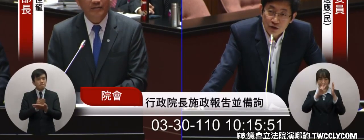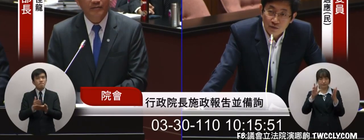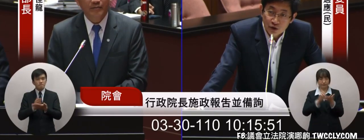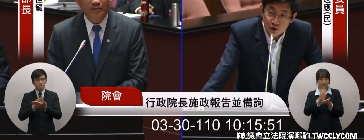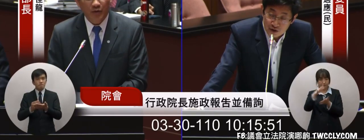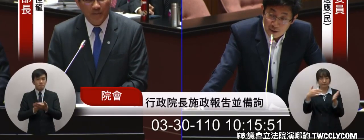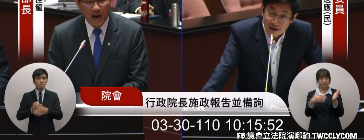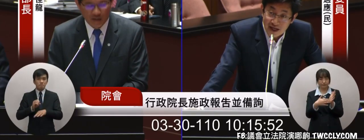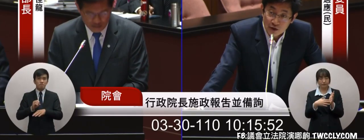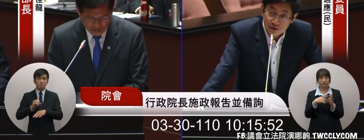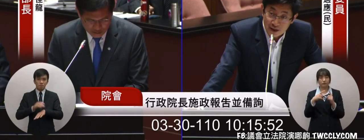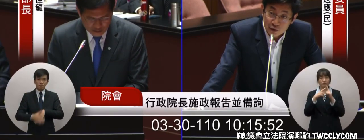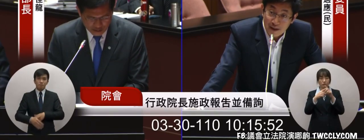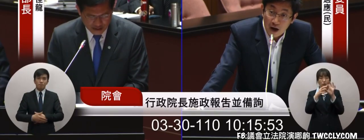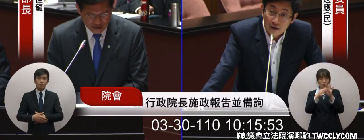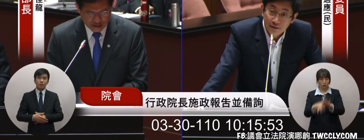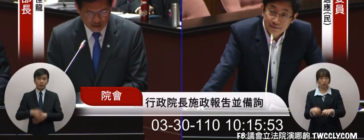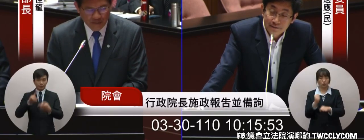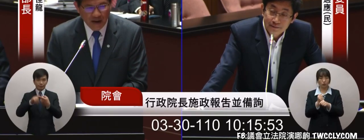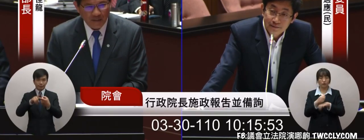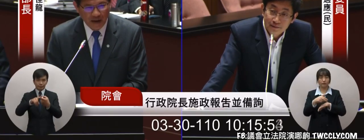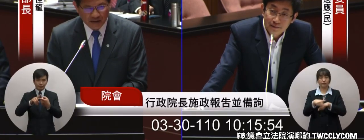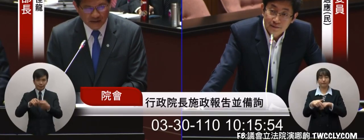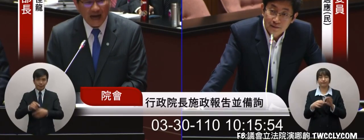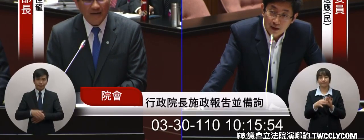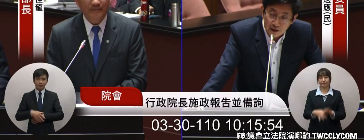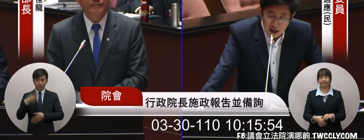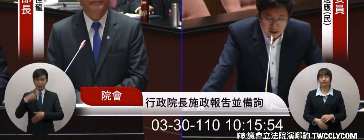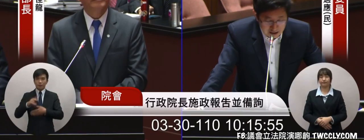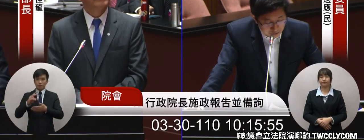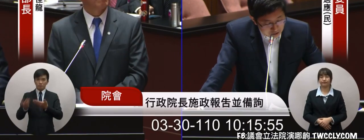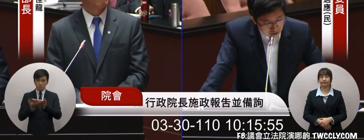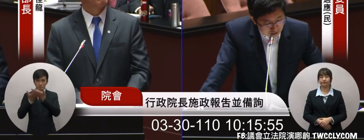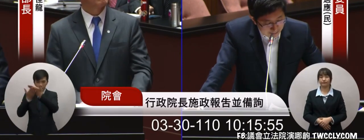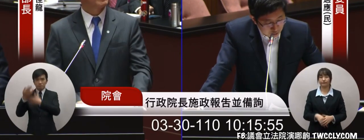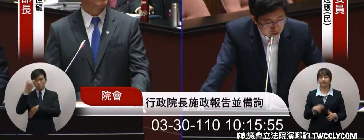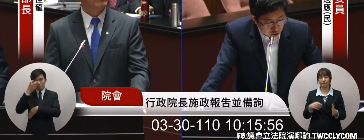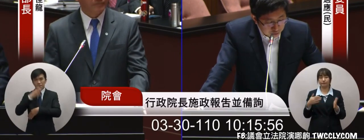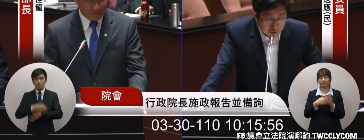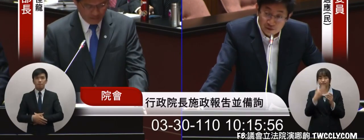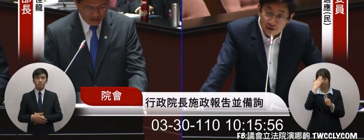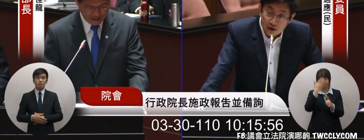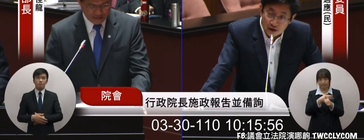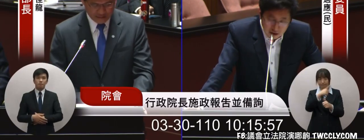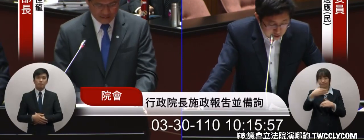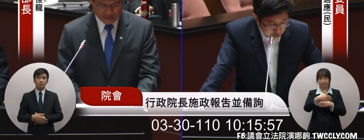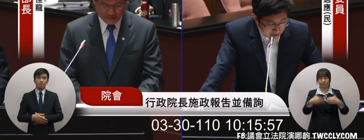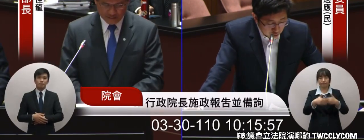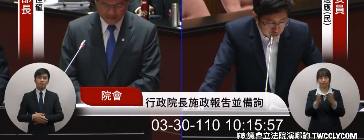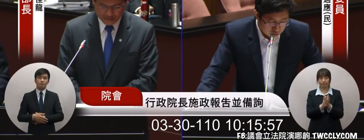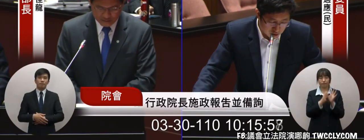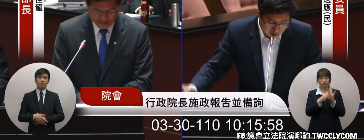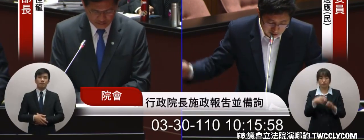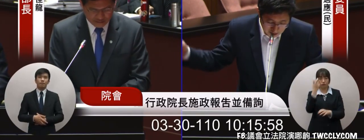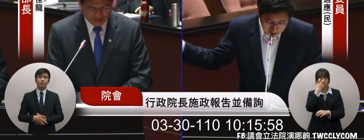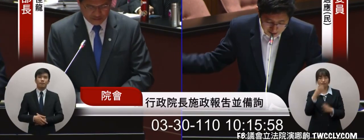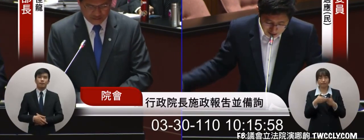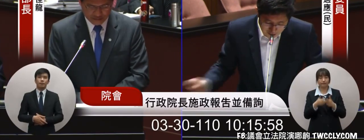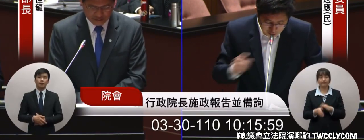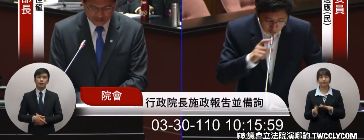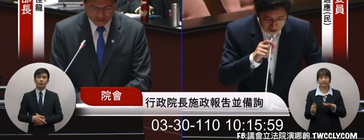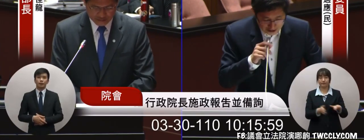報告出來之後我們就繼續往下走下去對就會報審查OK好那這部分到時候再拜託交通部的部分能夠持續來督促